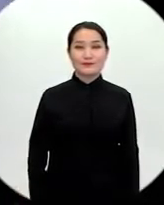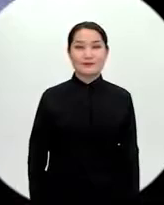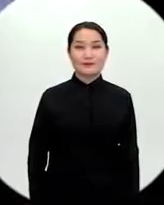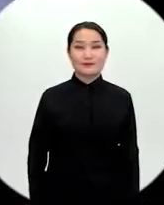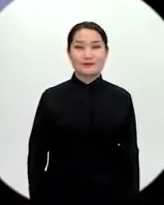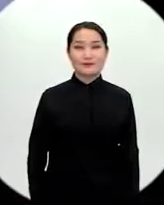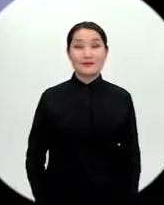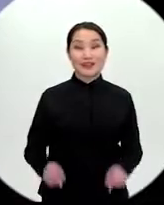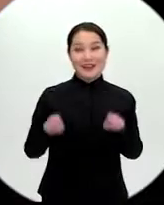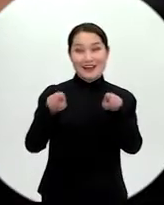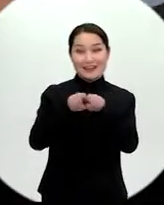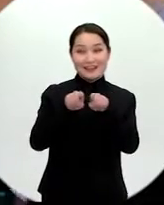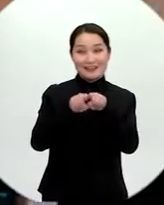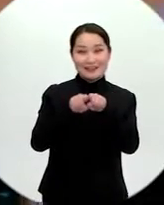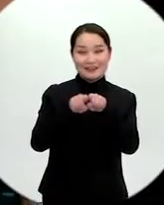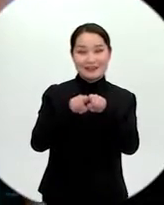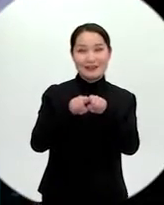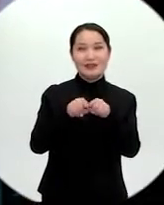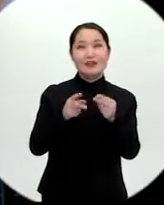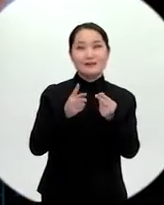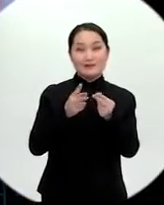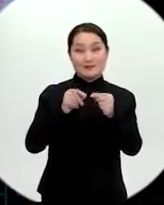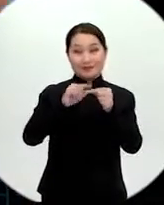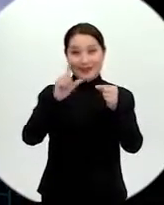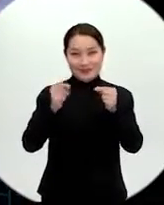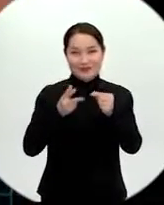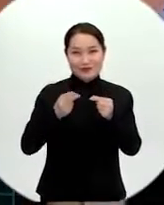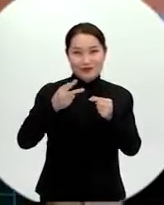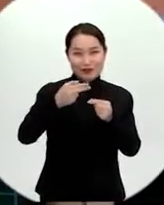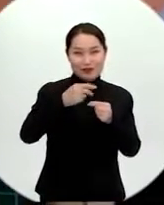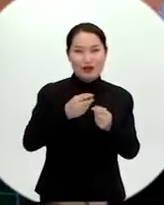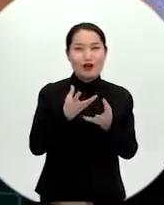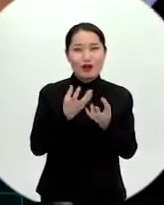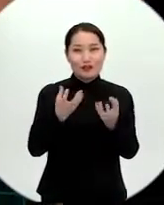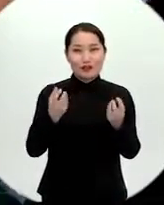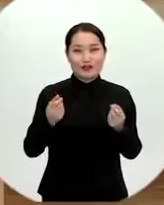зурж агаад хайчилчих юм бол маш гоё юм гэж ижил гарчдаг байна.